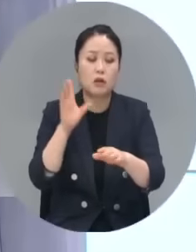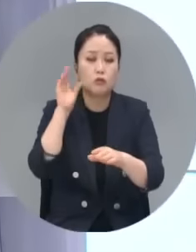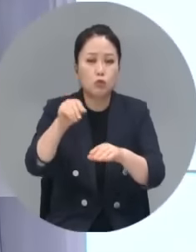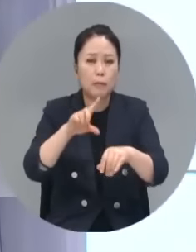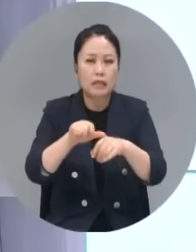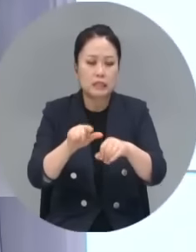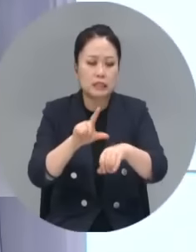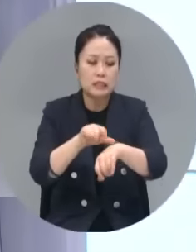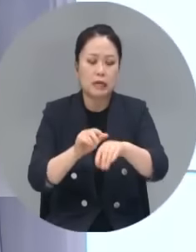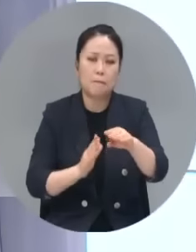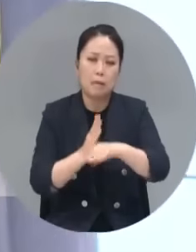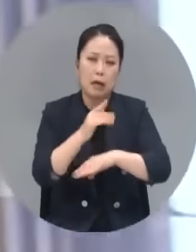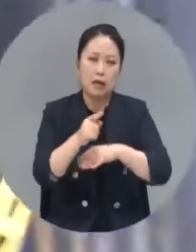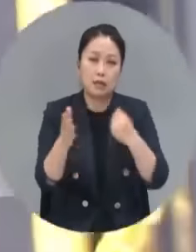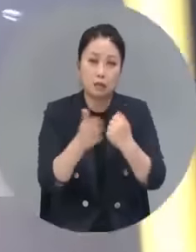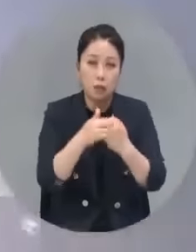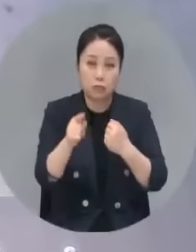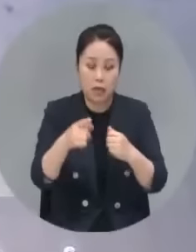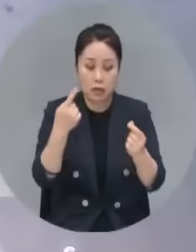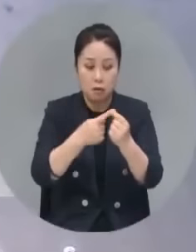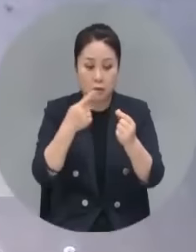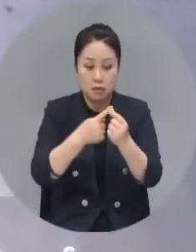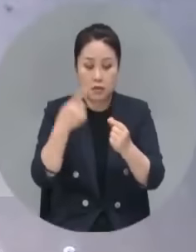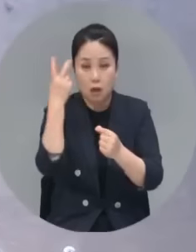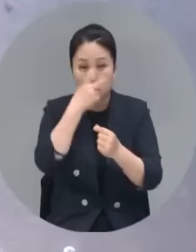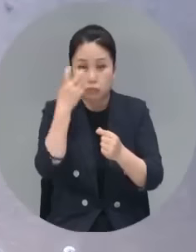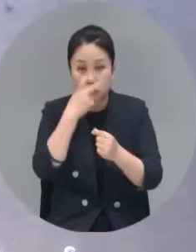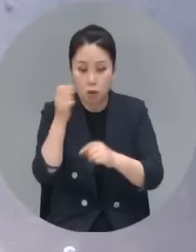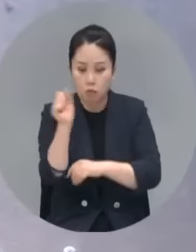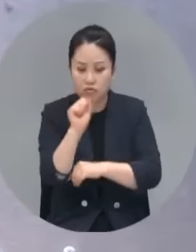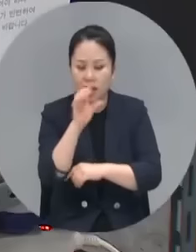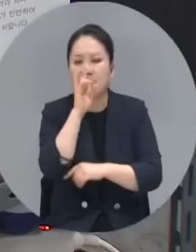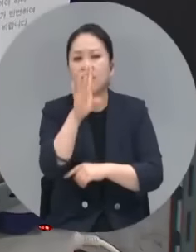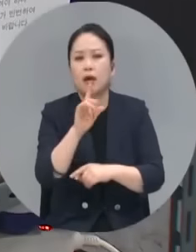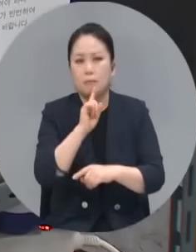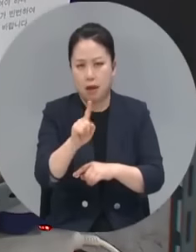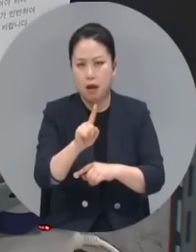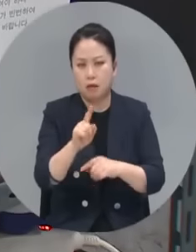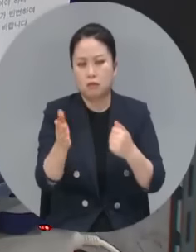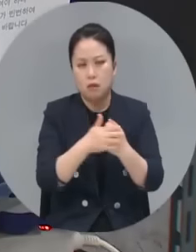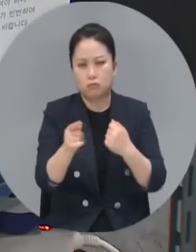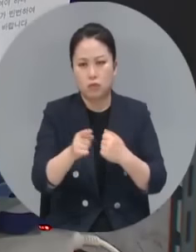첫 측정에서 운행 불가 결과가 나오자 벌어진 일입니다.